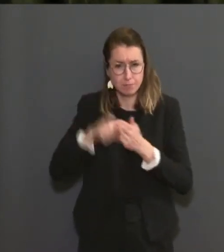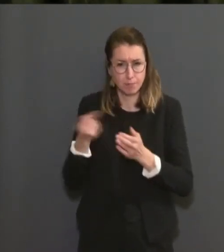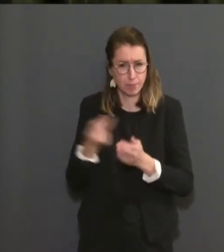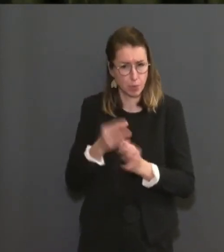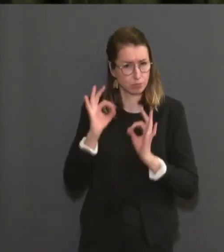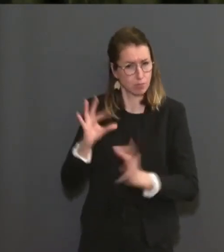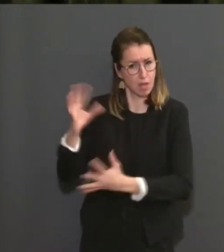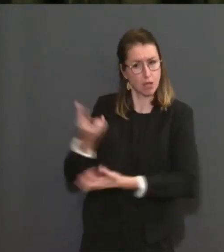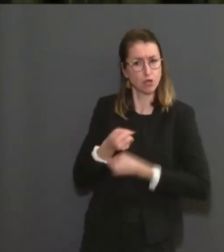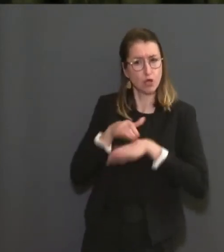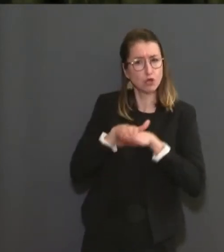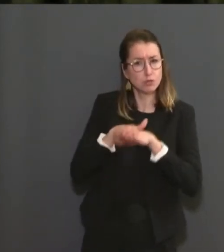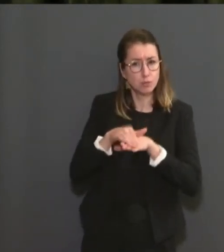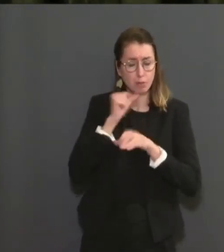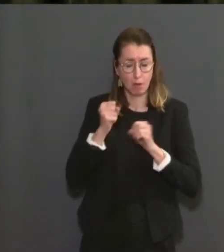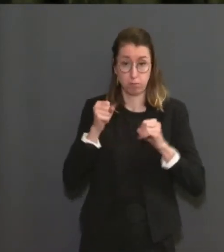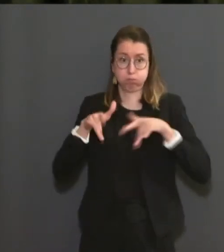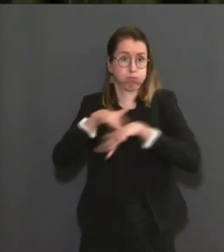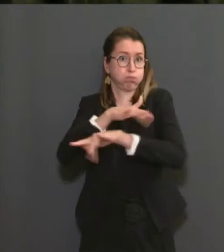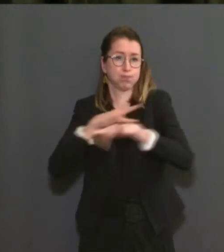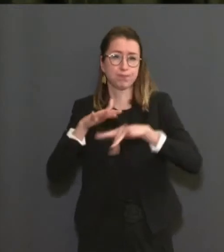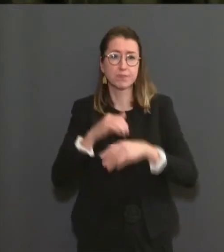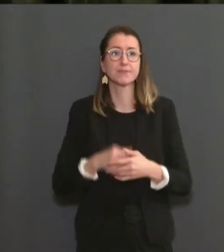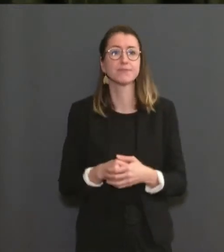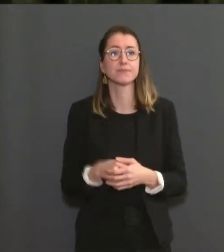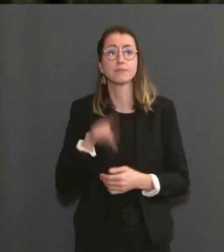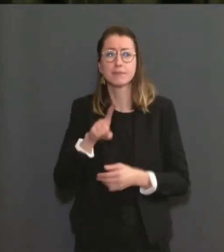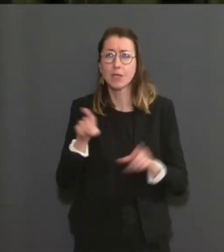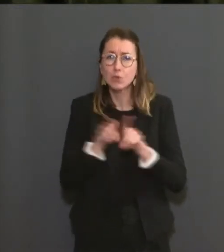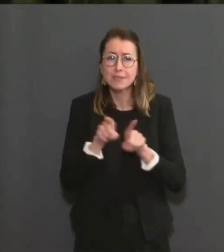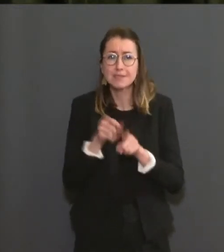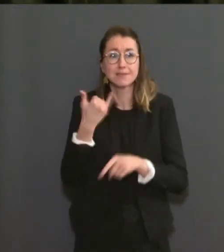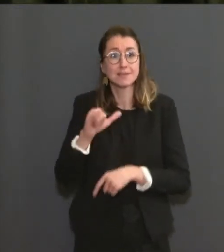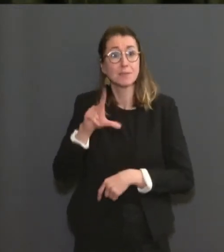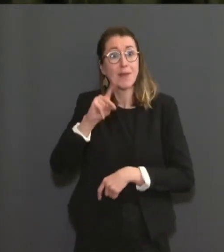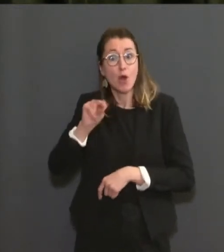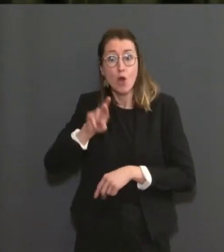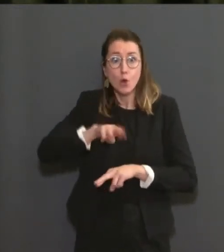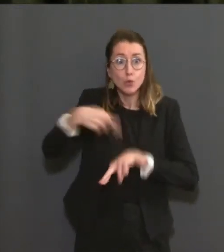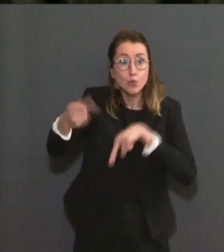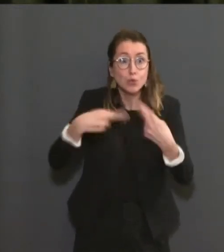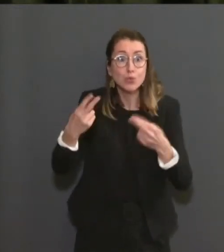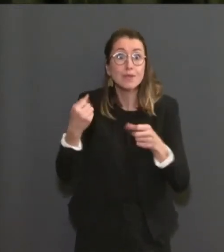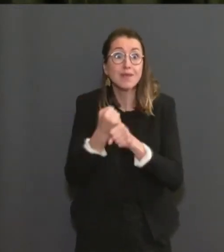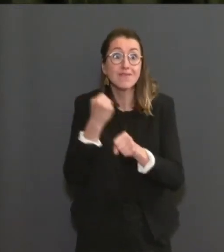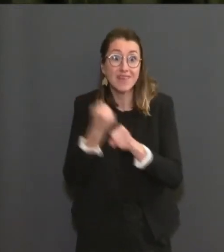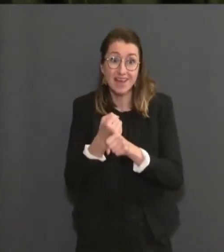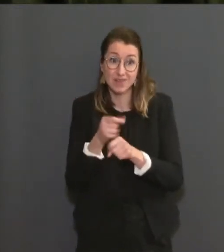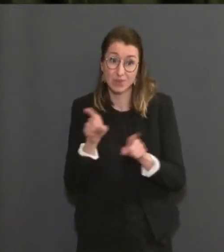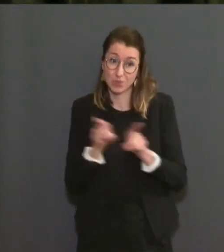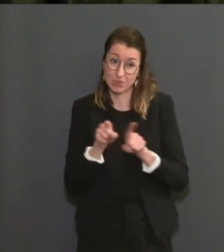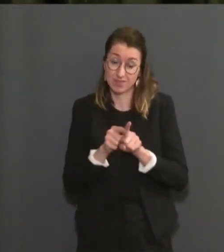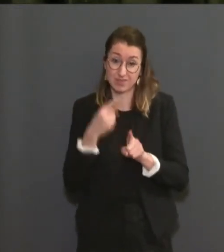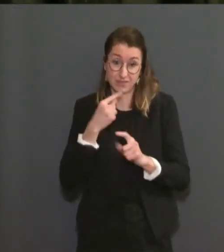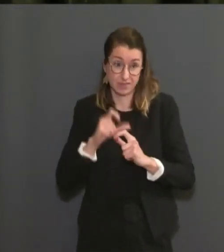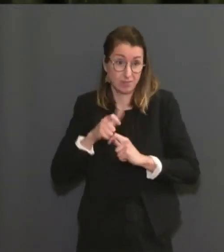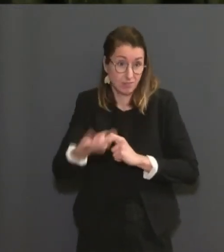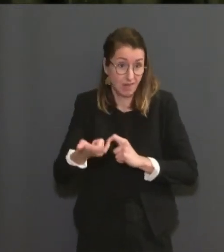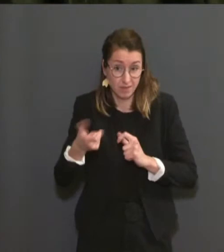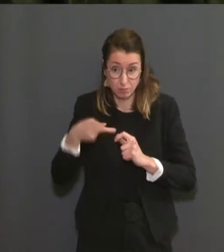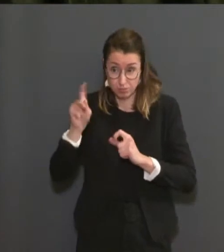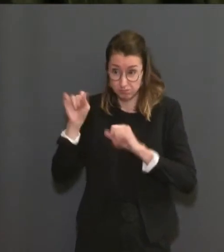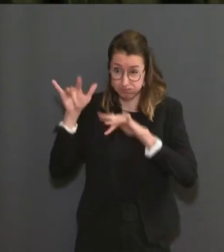commun et c'est bien sûr le cas de nos activités professionnelles. Nous appelons donc une fois encore tous les employeurs et employés à respecter